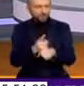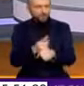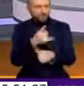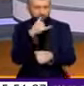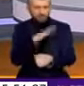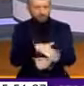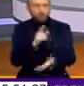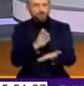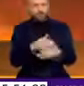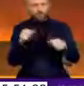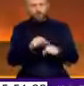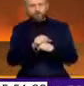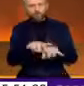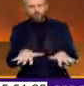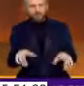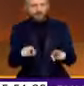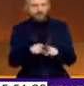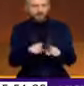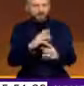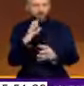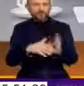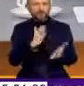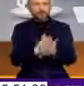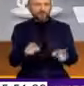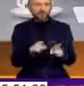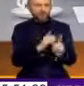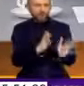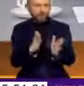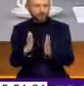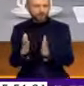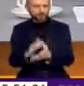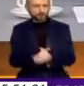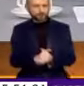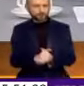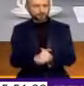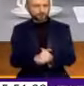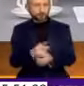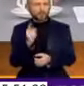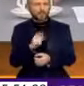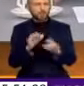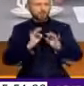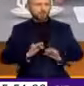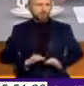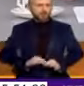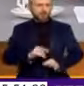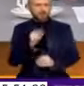то мали право розпустити. Така, ну, в світі є така модель, там прокурори